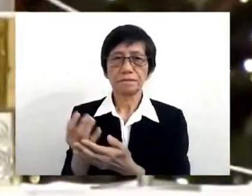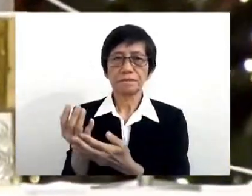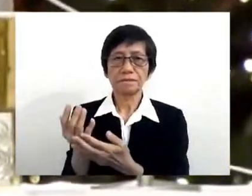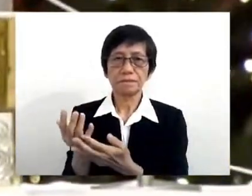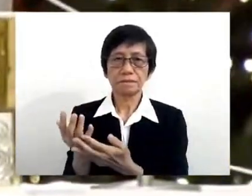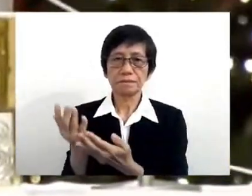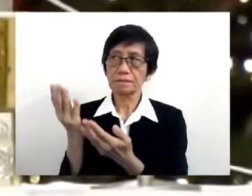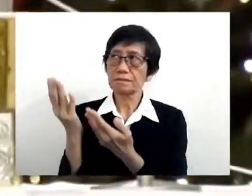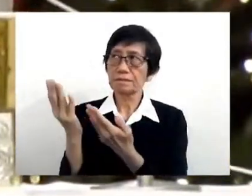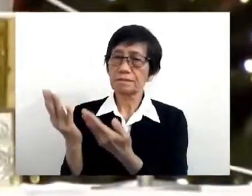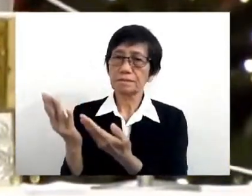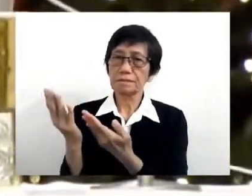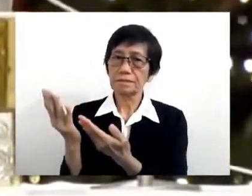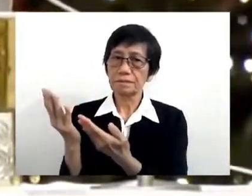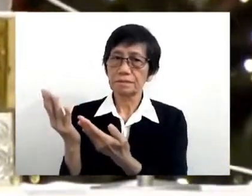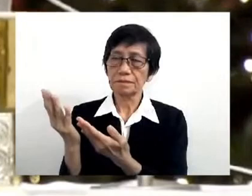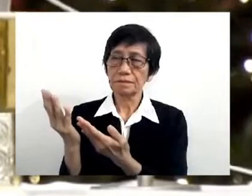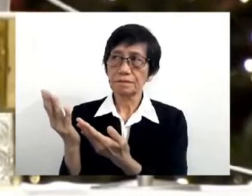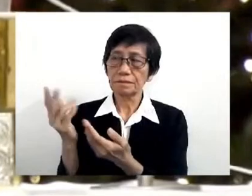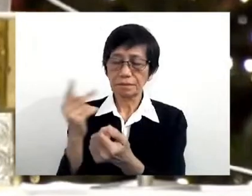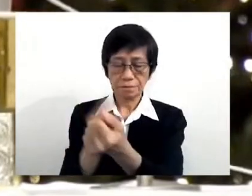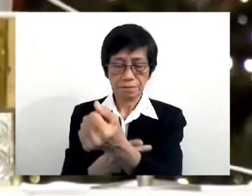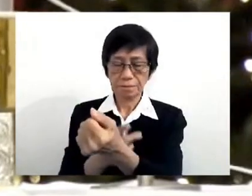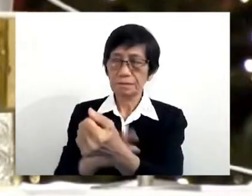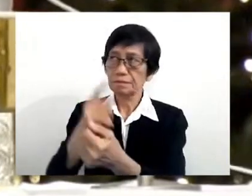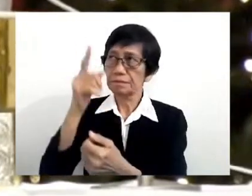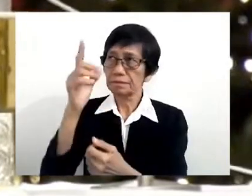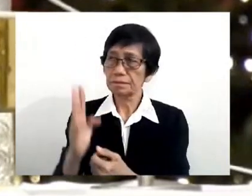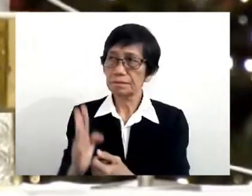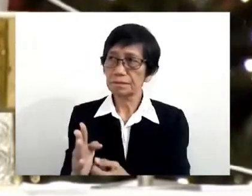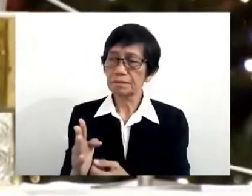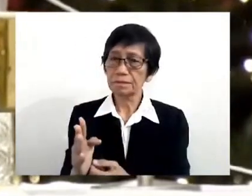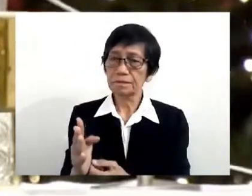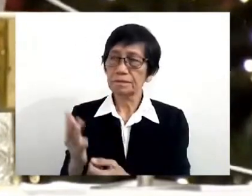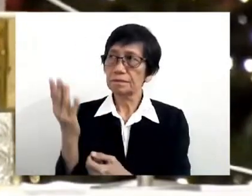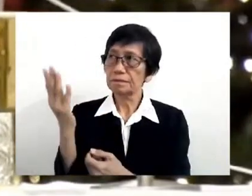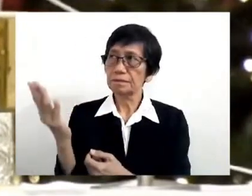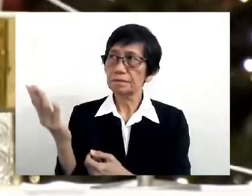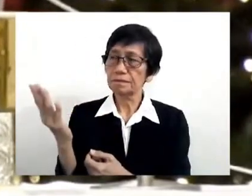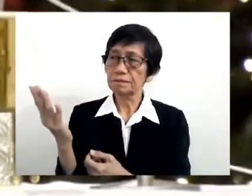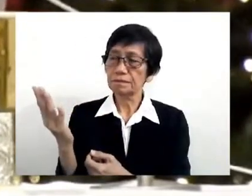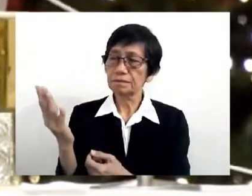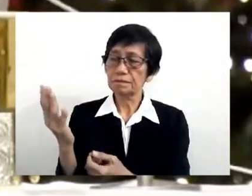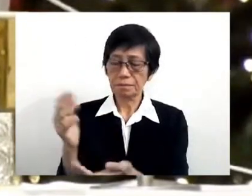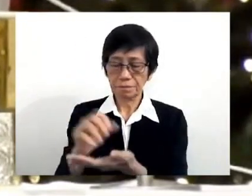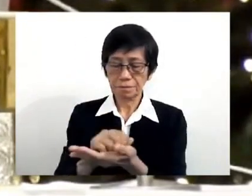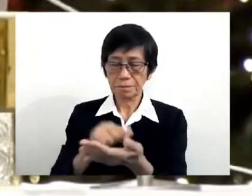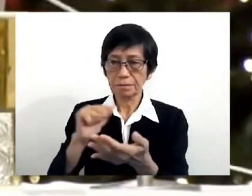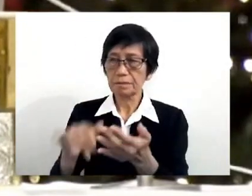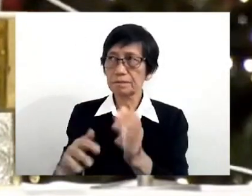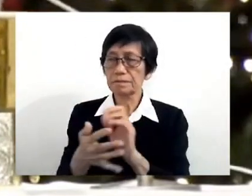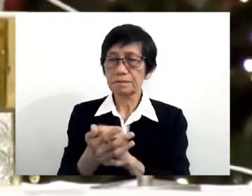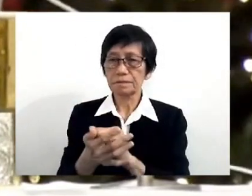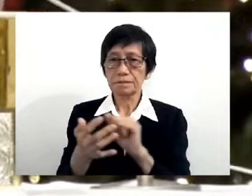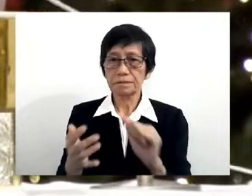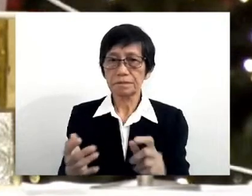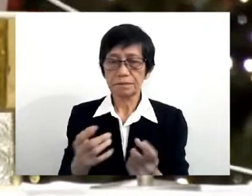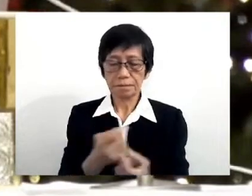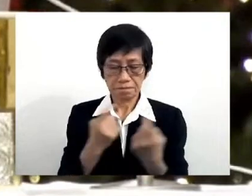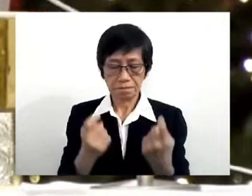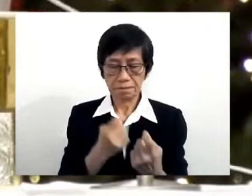Ito ang Kordero ng Diyos. Ito ang nag-aalis ng mga kasalanan ng